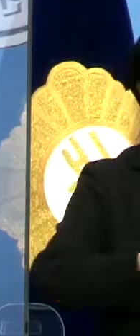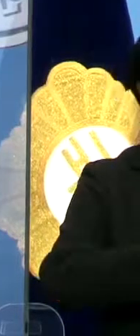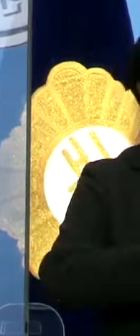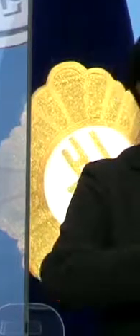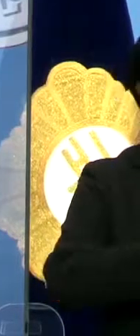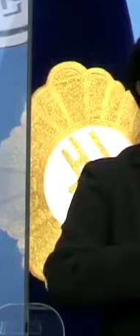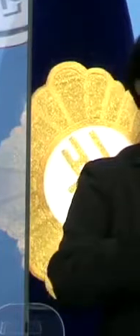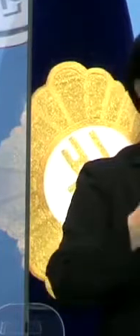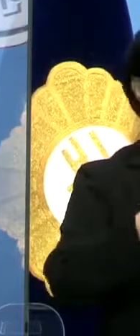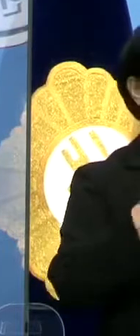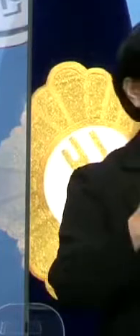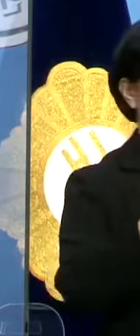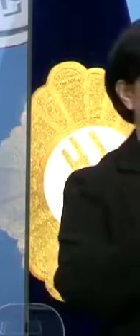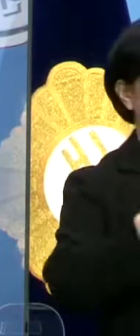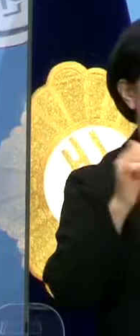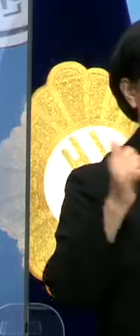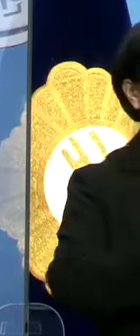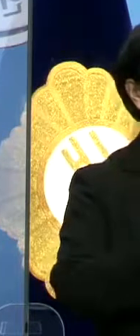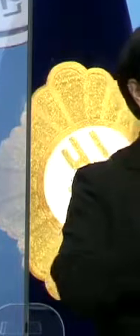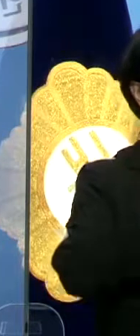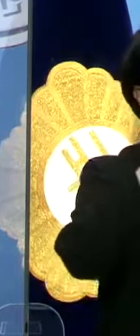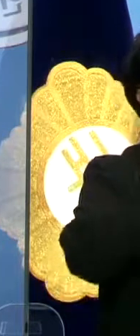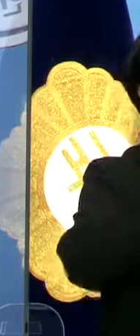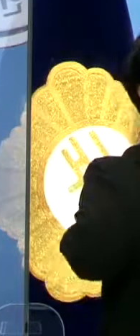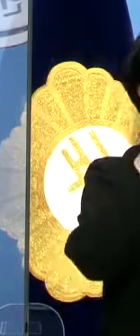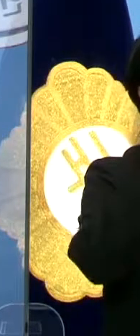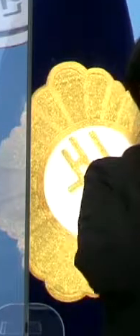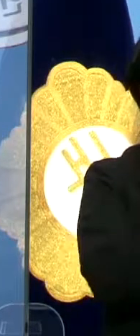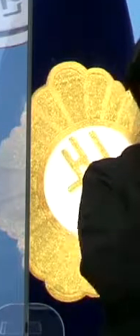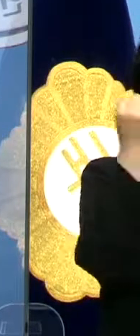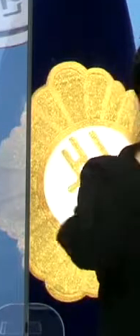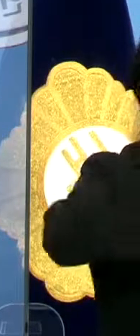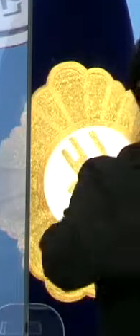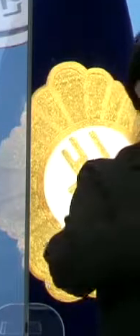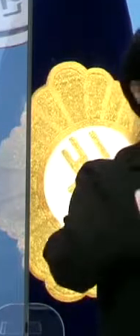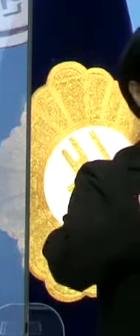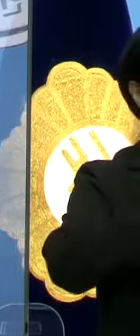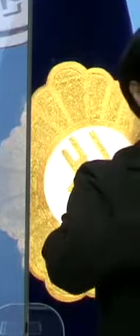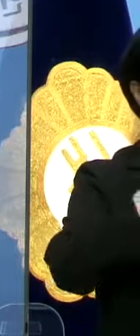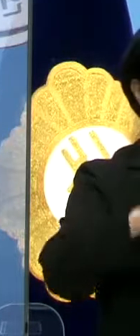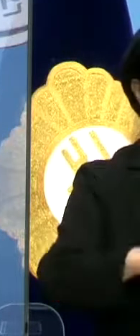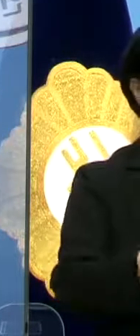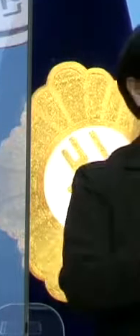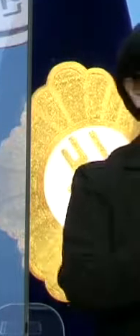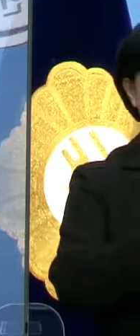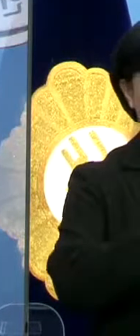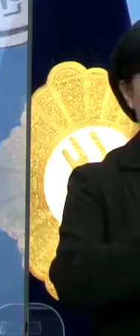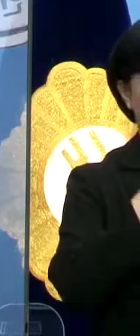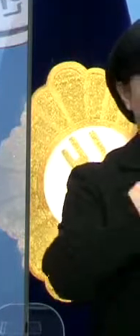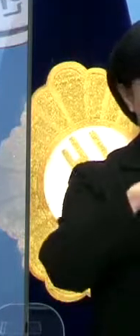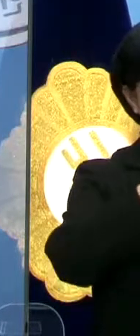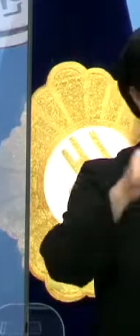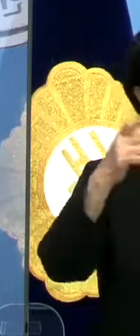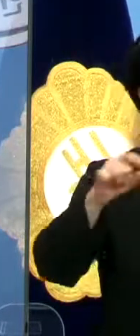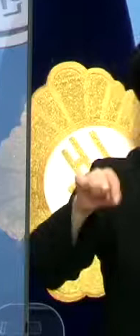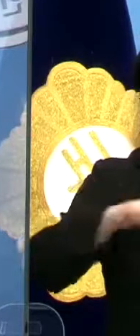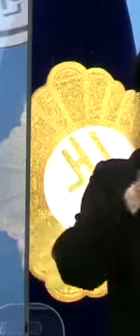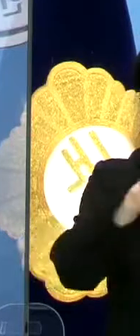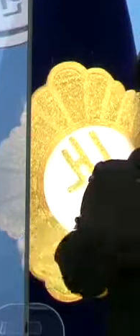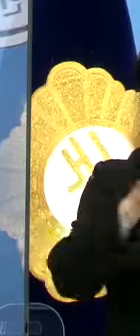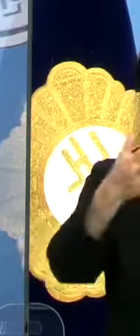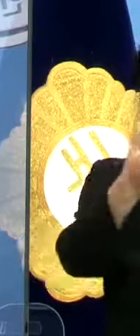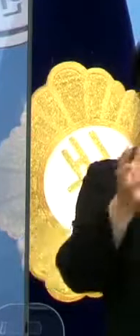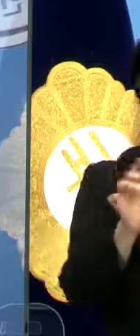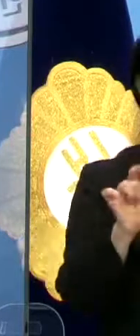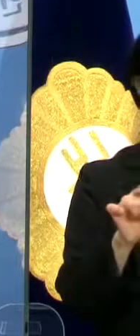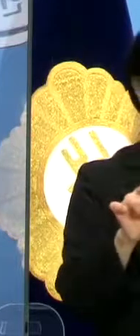선거법 위반으로 직을 상실한 것에 대해서 어떠한 이 하기도 하고 있지 않습니다 지금의 지방자치 의외의 민주당이 독점하고